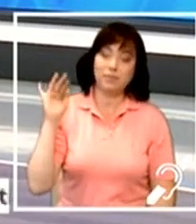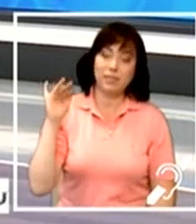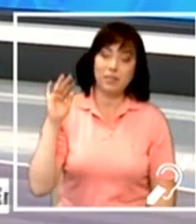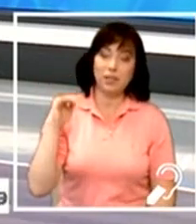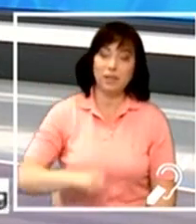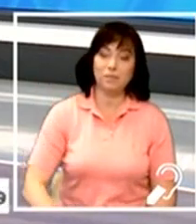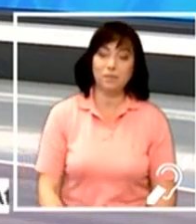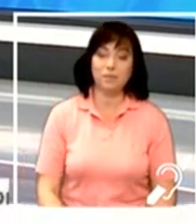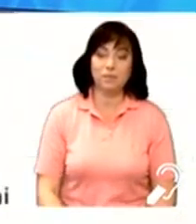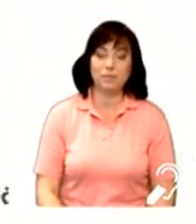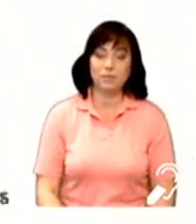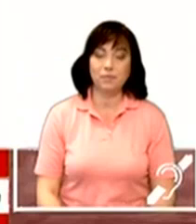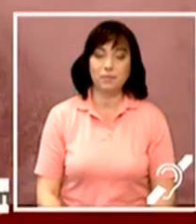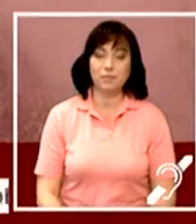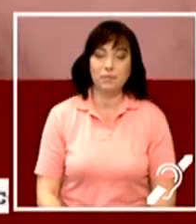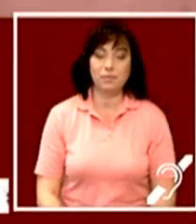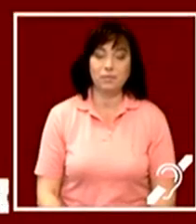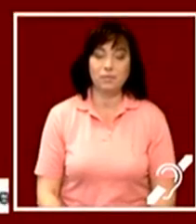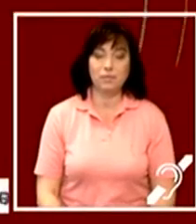curând!